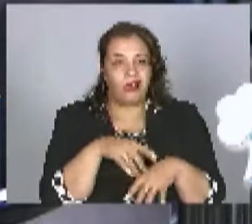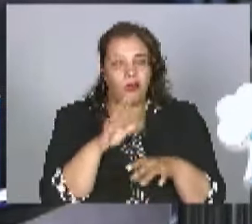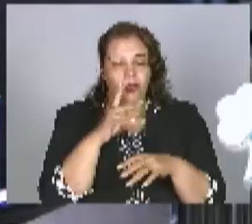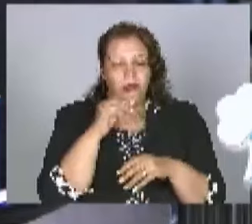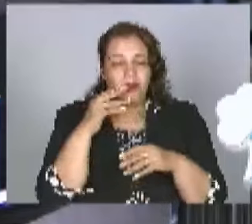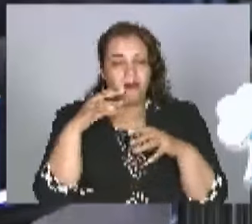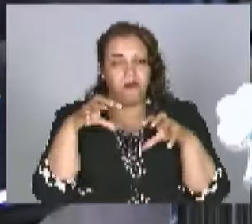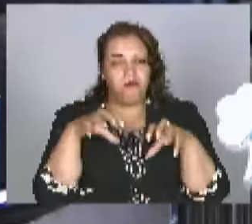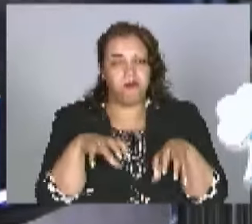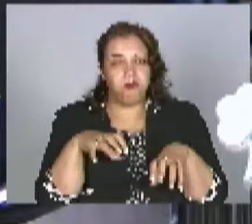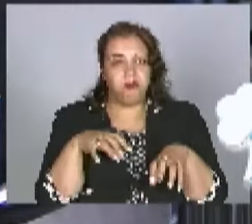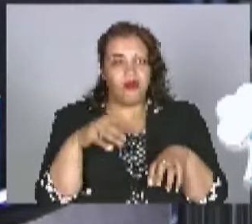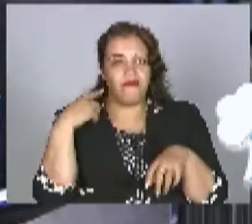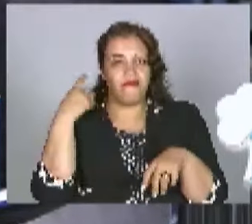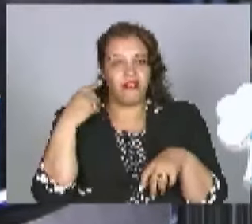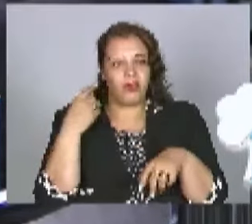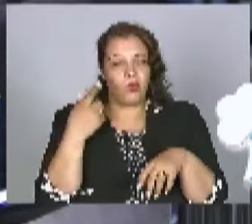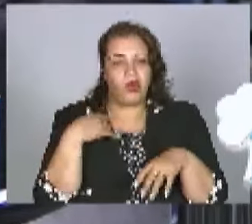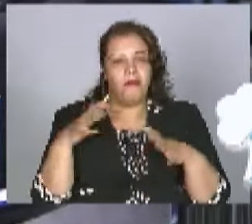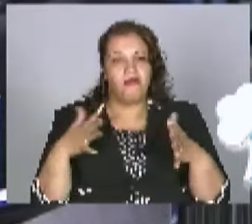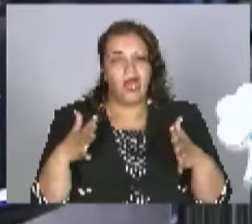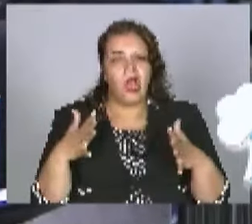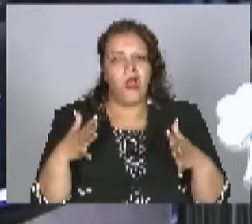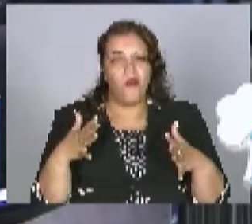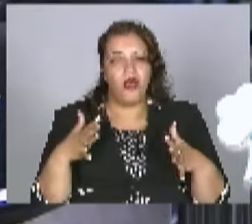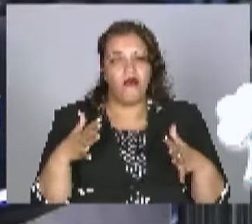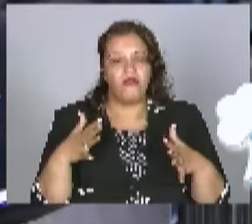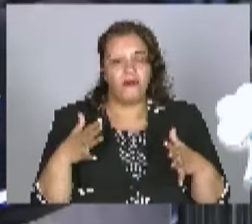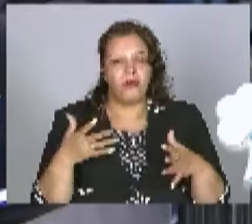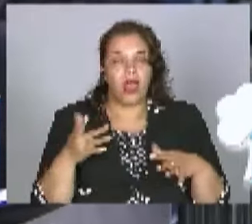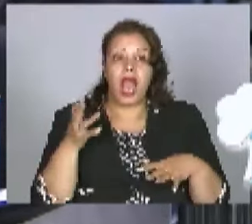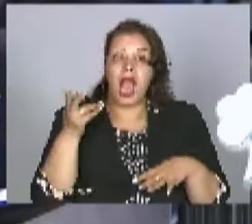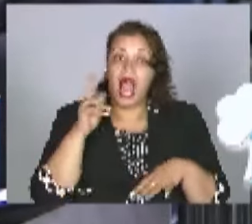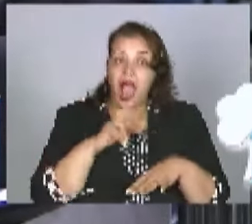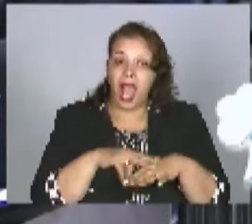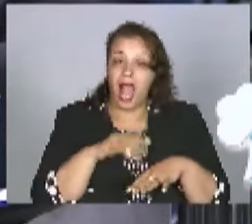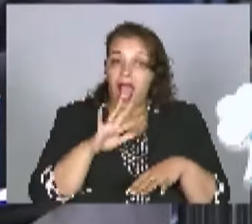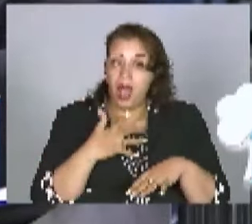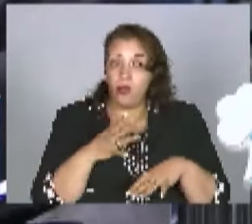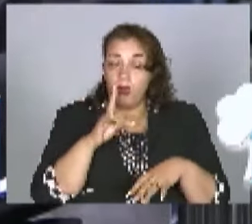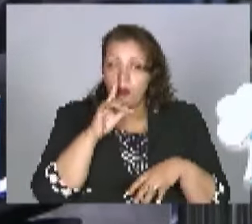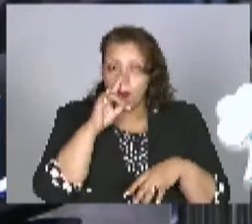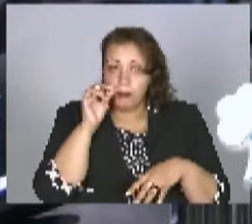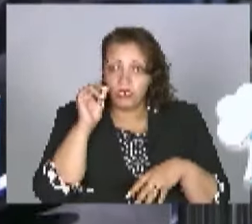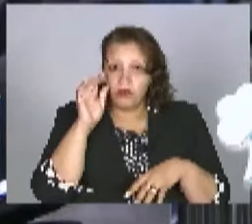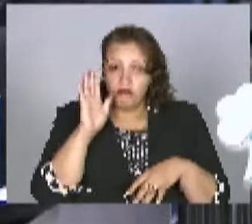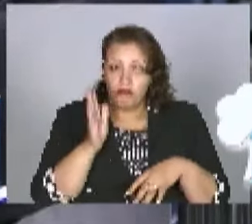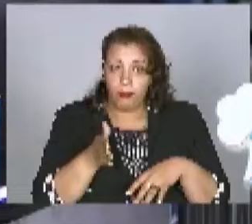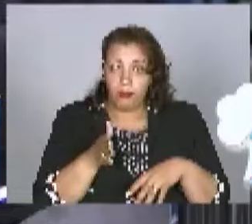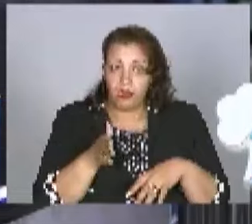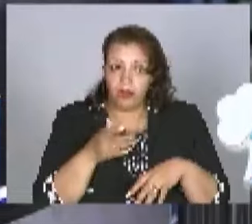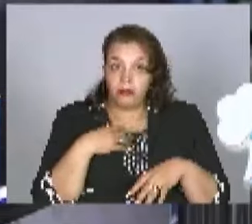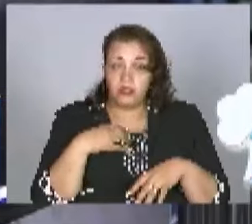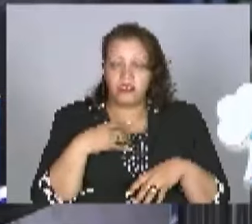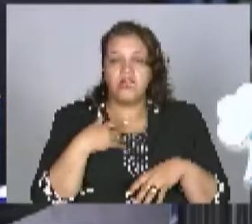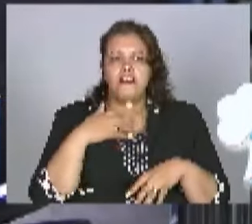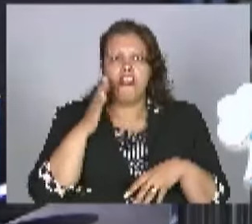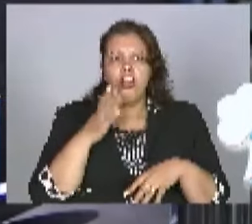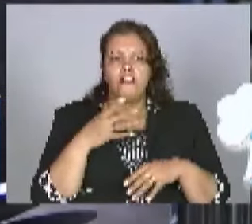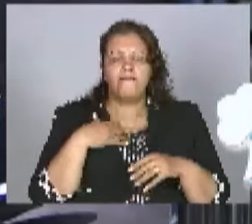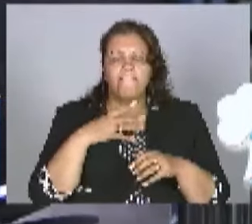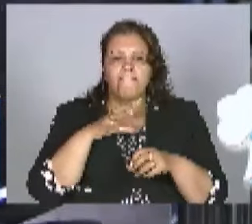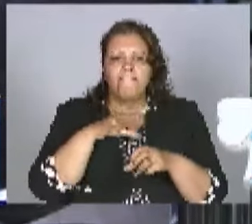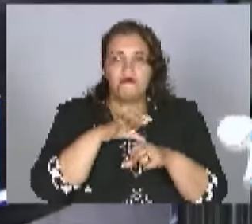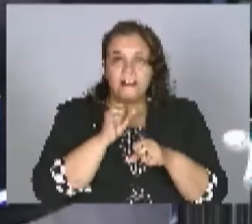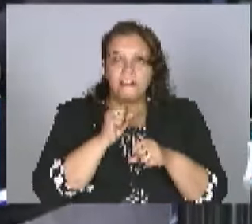تفكيره وخواف في اخد القرار يا اما يخليه نفسه يتمكن من حاجه